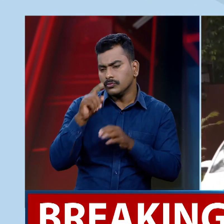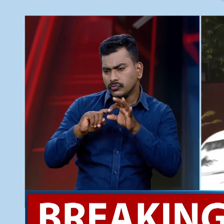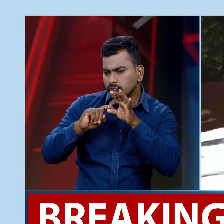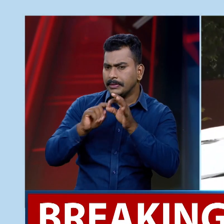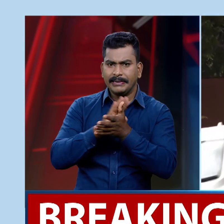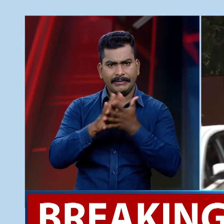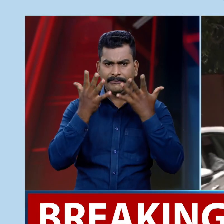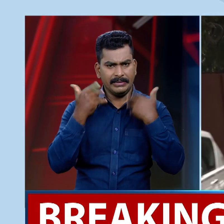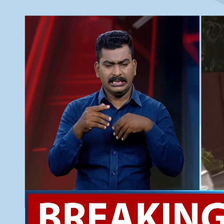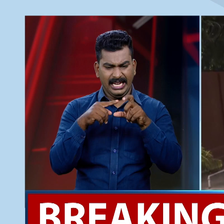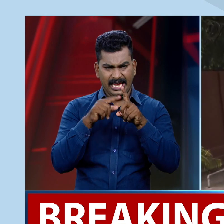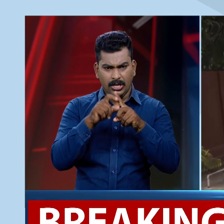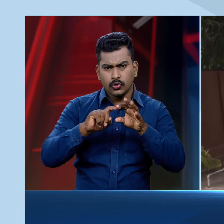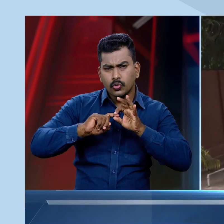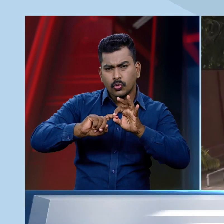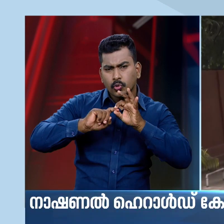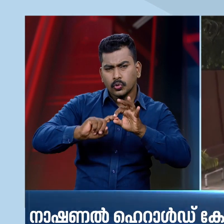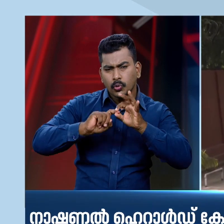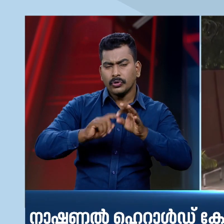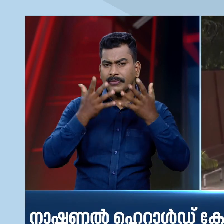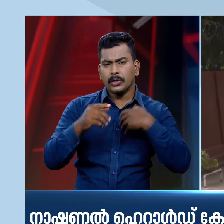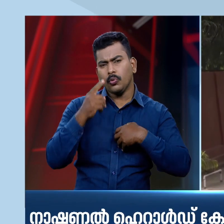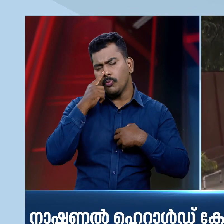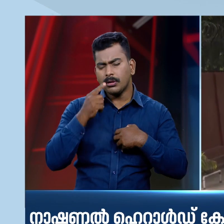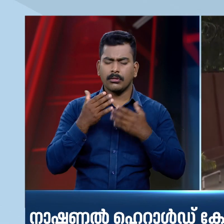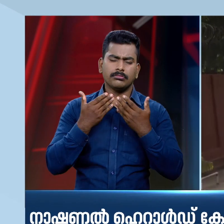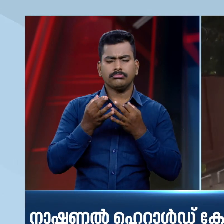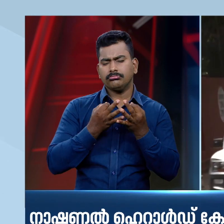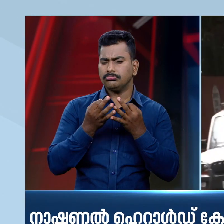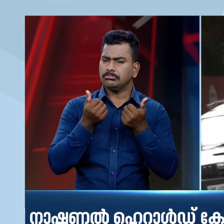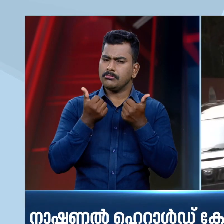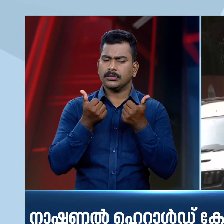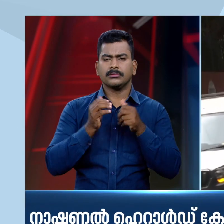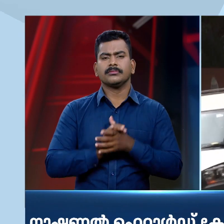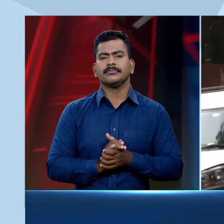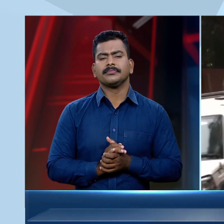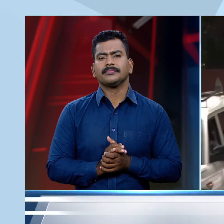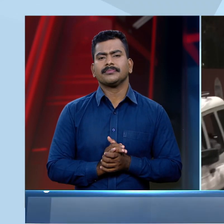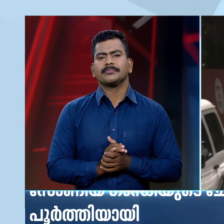വിശദാംശങ്ങളാണ് ഇഡി സോണിയയോട് ചോദിച്ചത്. ചോദ്യം ചെയ്യലുമായി സോണിയ സഹകരിച്ചെന്ന് ഇഡി വൃത്തങ്ങൾ അറിയിച്ചു.